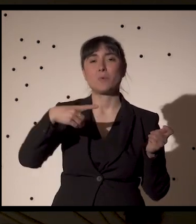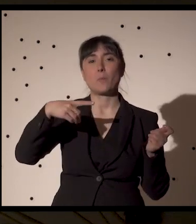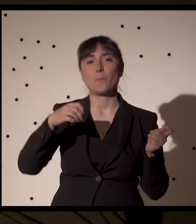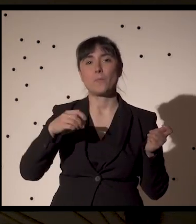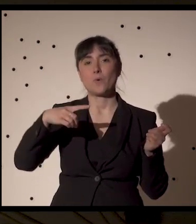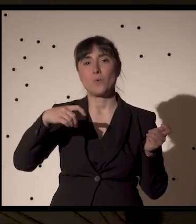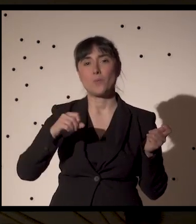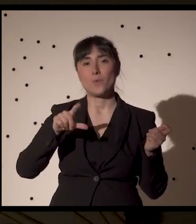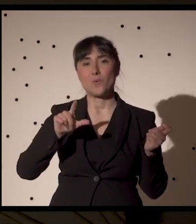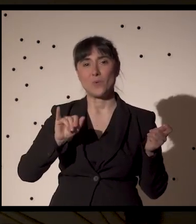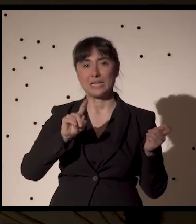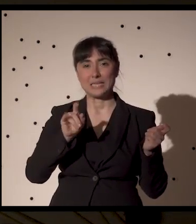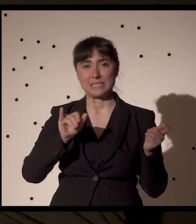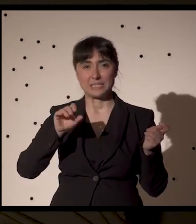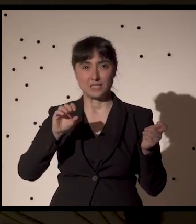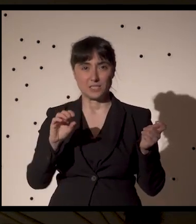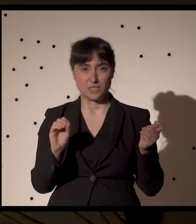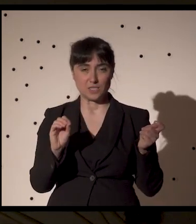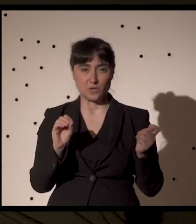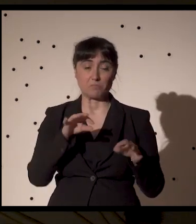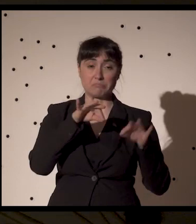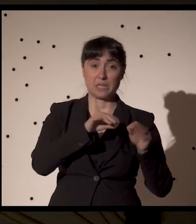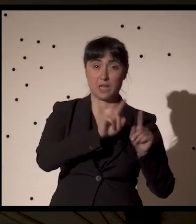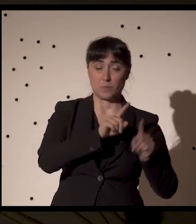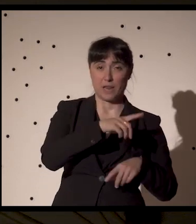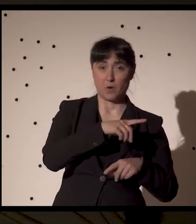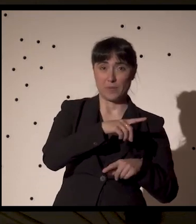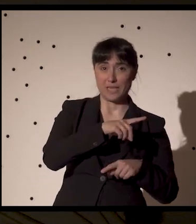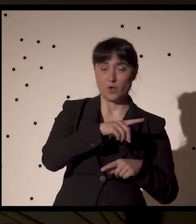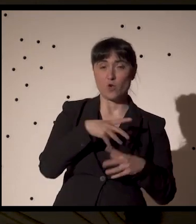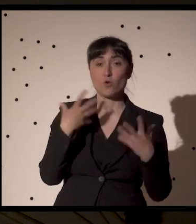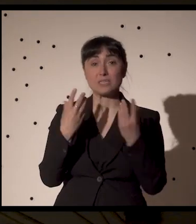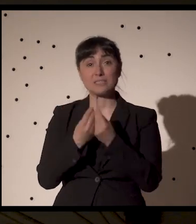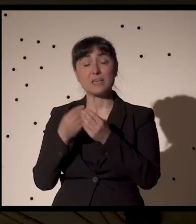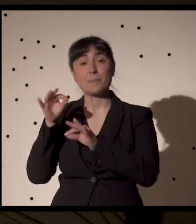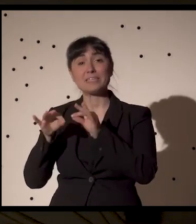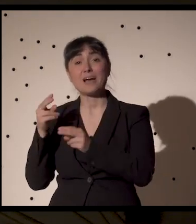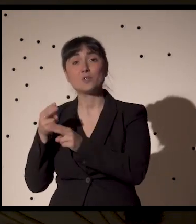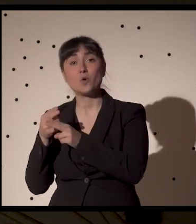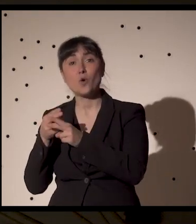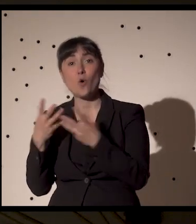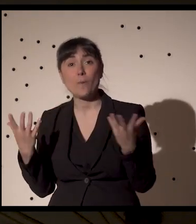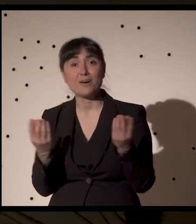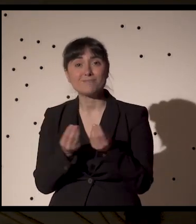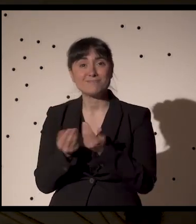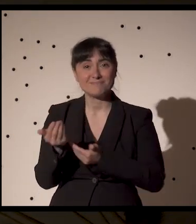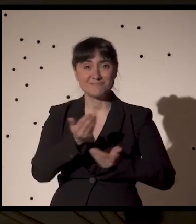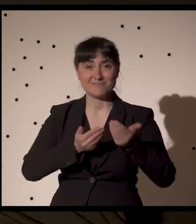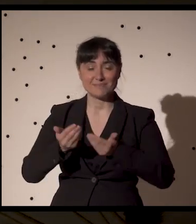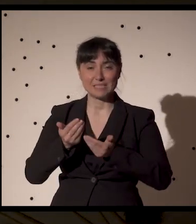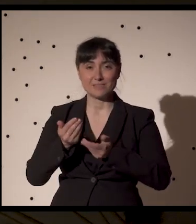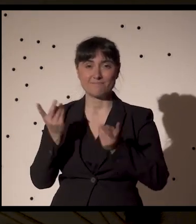Piccolo Teatro di Milano e Teatro di Roma lo spettacolo debutterà a Roma e tornerà